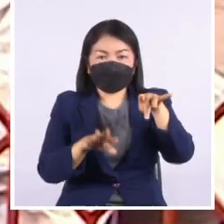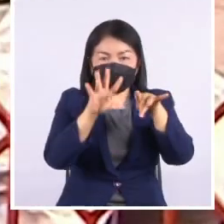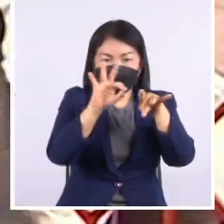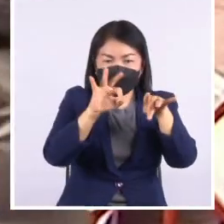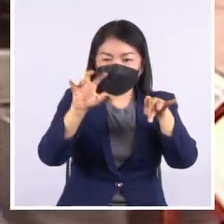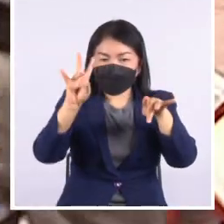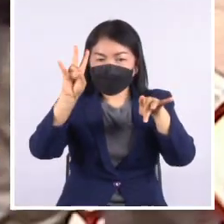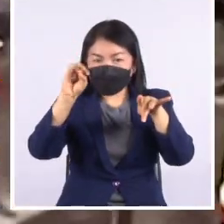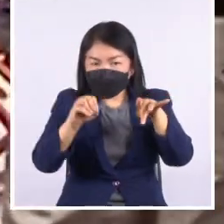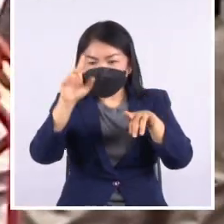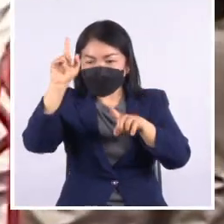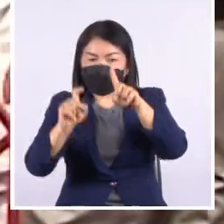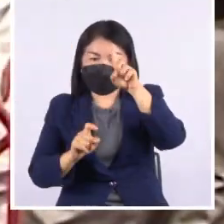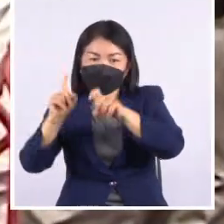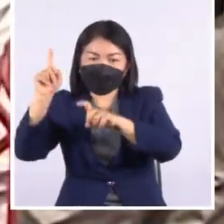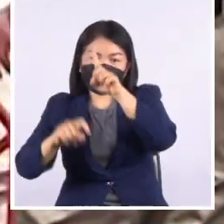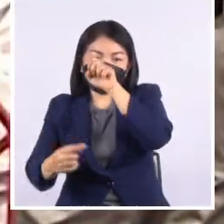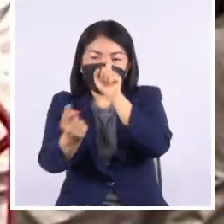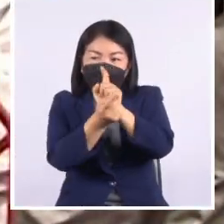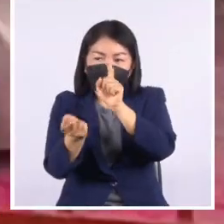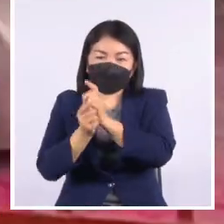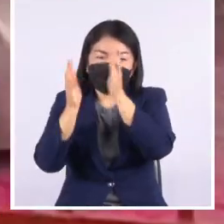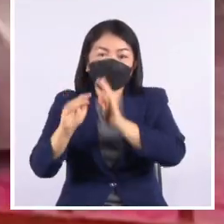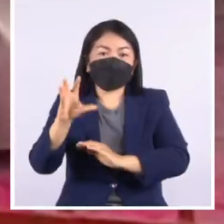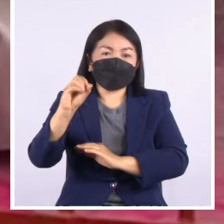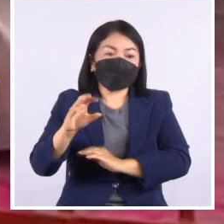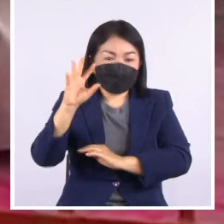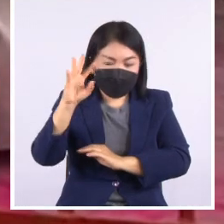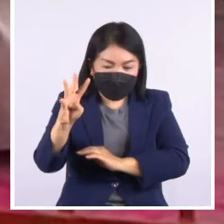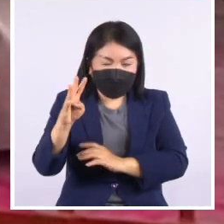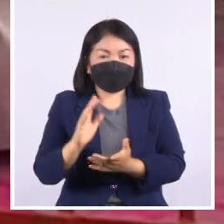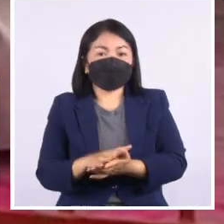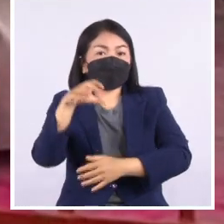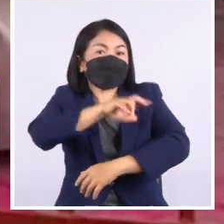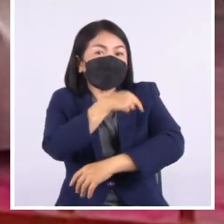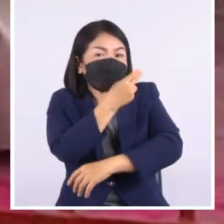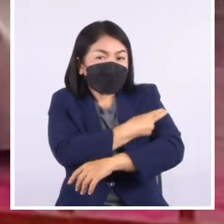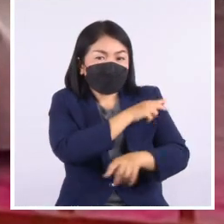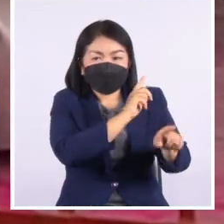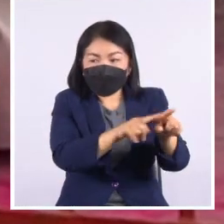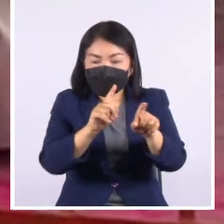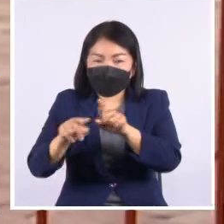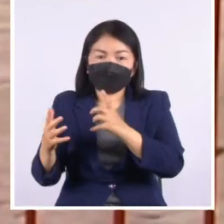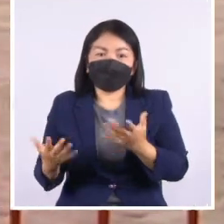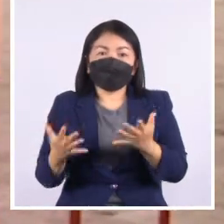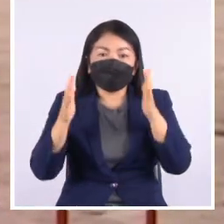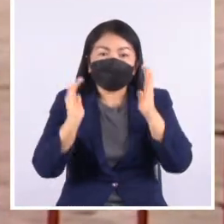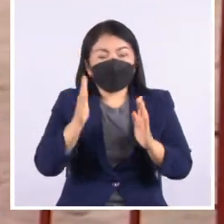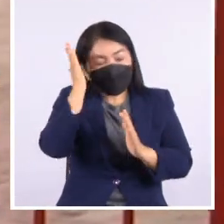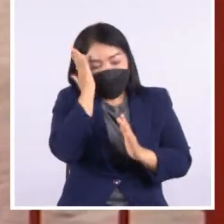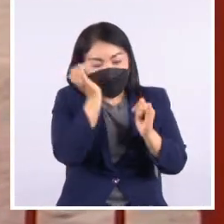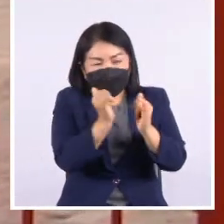ขณะที่ยอดผู้เสียชีวิตครับรายใหม่อยู่ที่54รายส่งผลให้โรงพยาบาลต่างๆนั้นต้องเผชิญกับปัญหาผู้ป่วยล้น